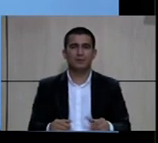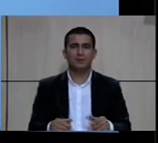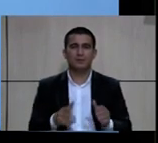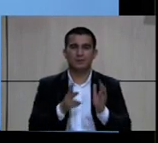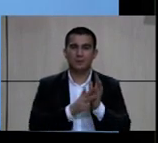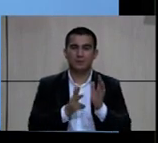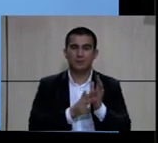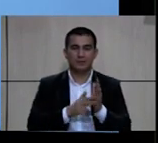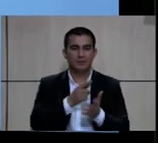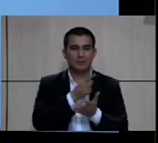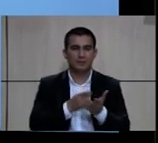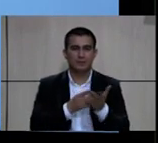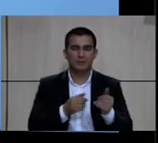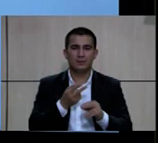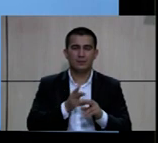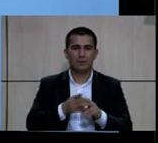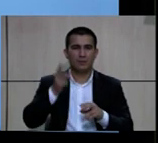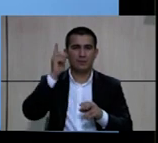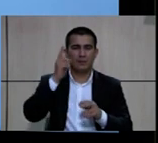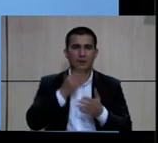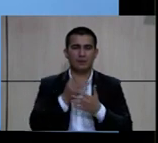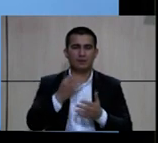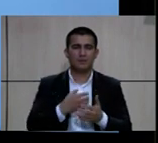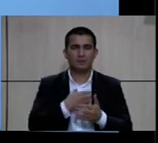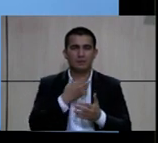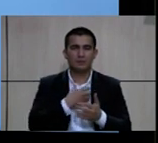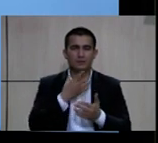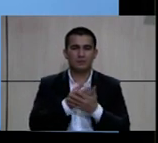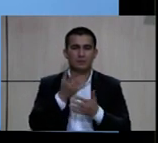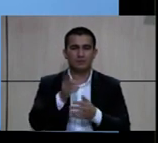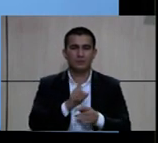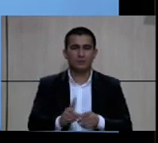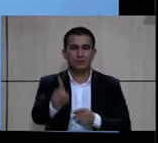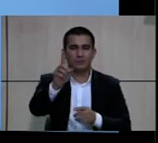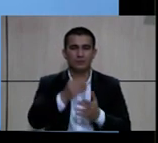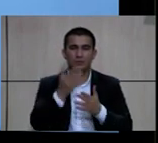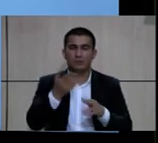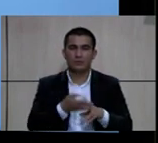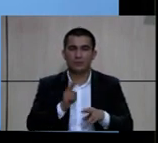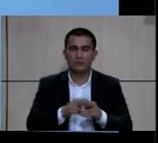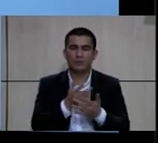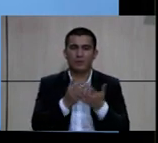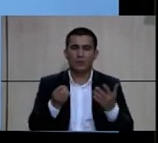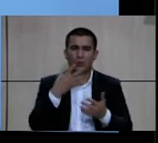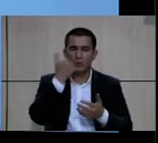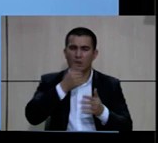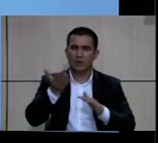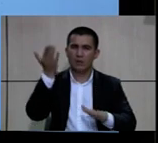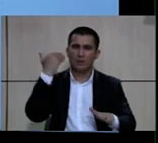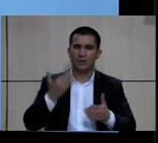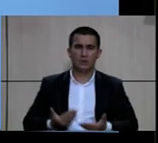8-chi savolimiz. Qadimgi yirtqich tishli kaltakesaklar necha ming yil ilgari yashagan?